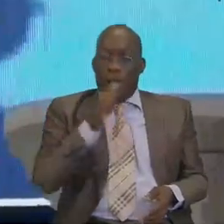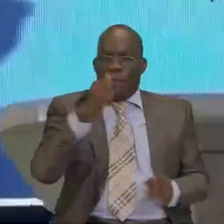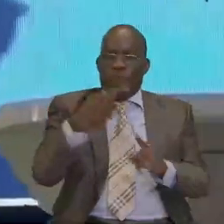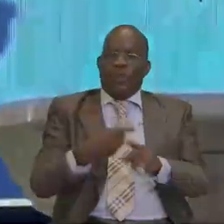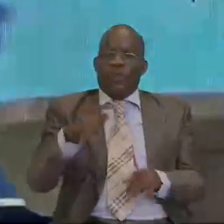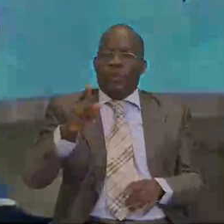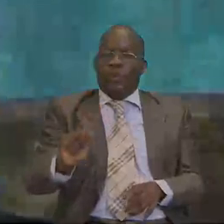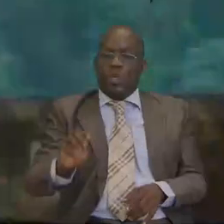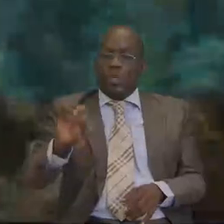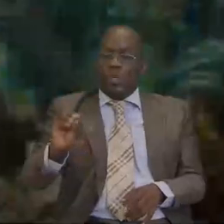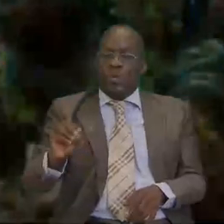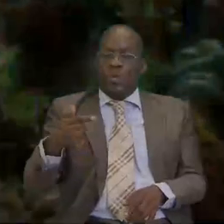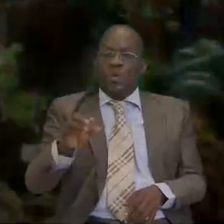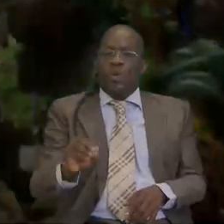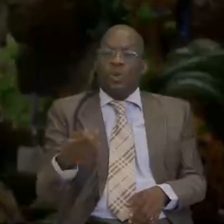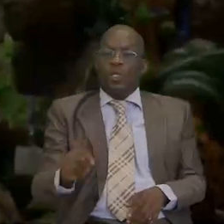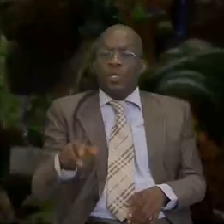différence-là.